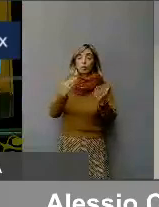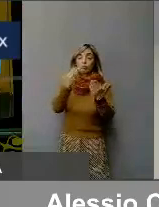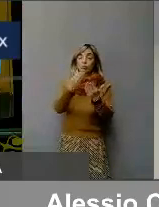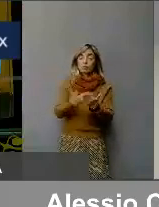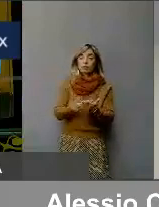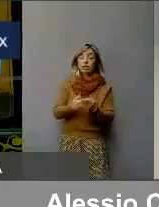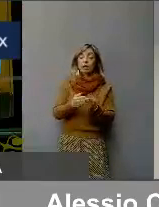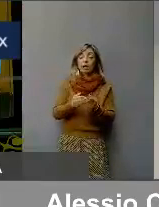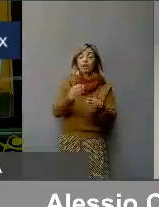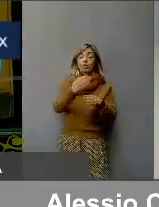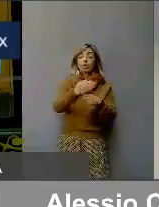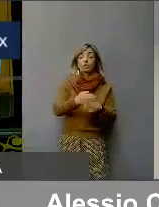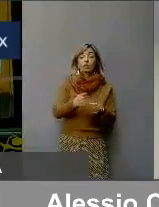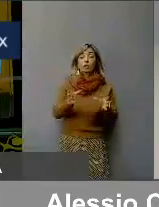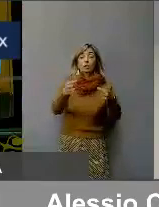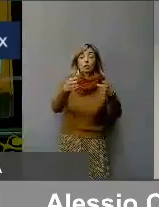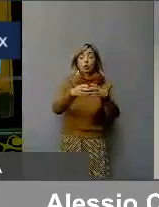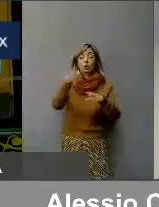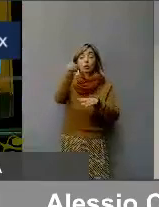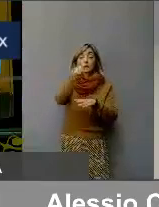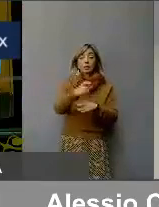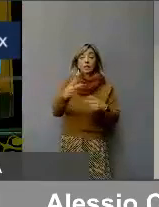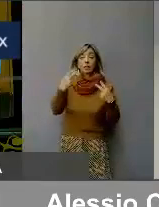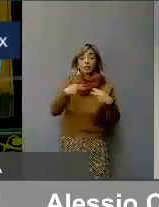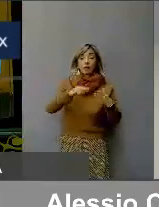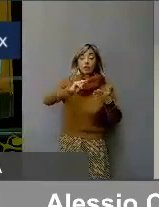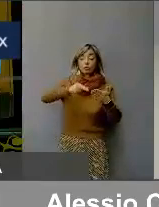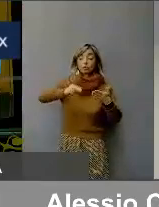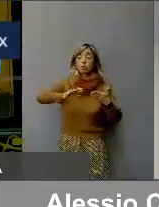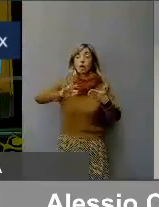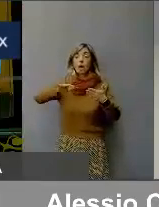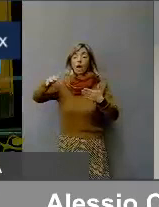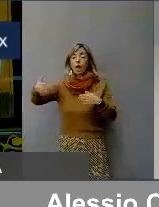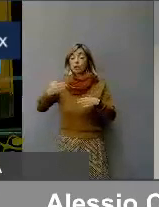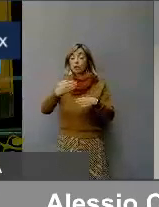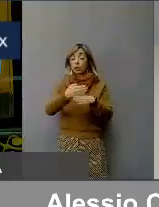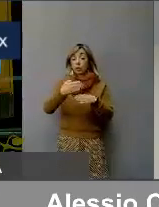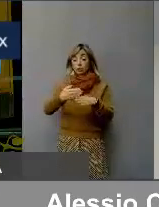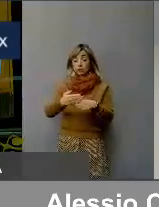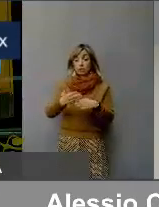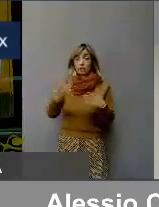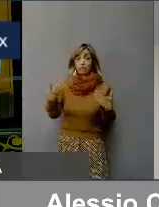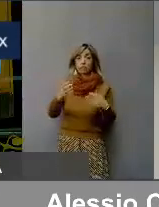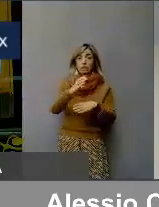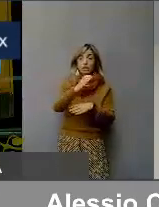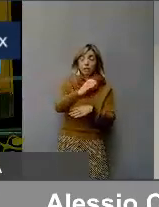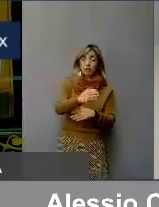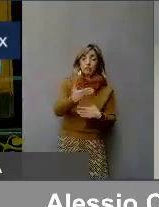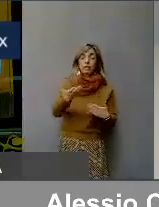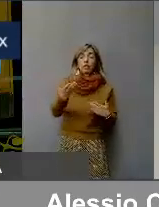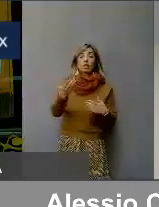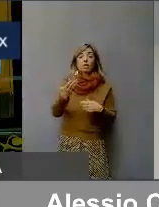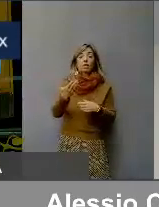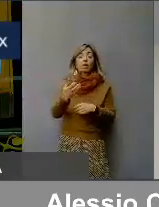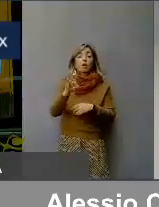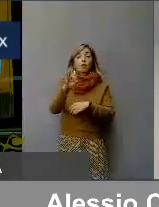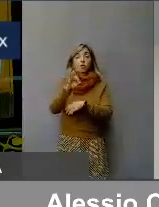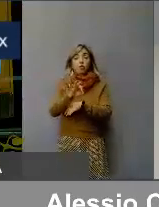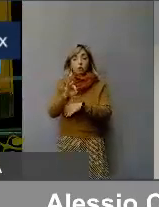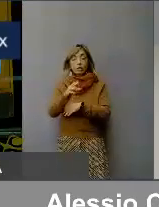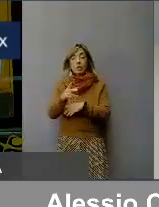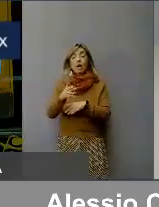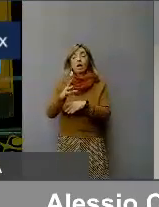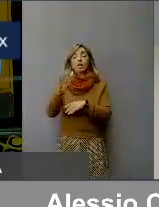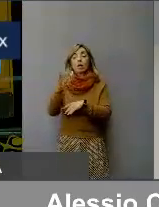gruppo italia viva ma sottoscritto anche da numerosi altri consiglieri consigliere crivello consigliera fontana